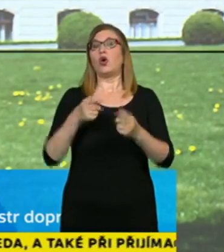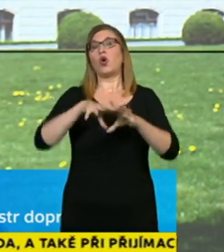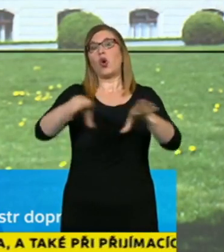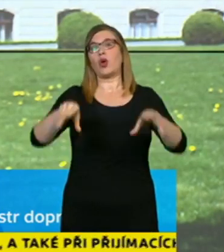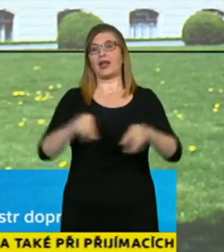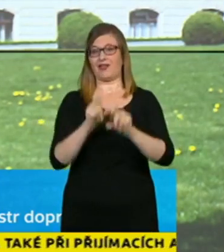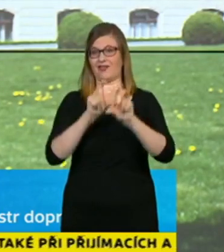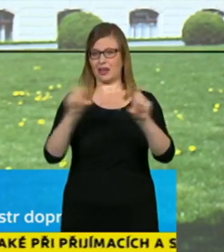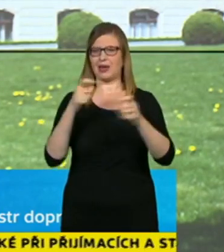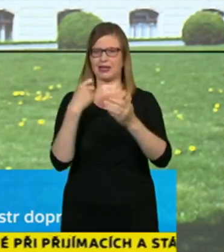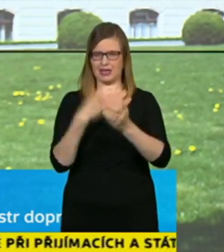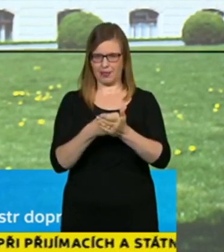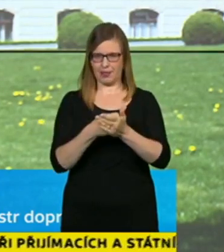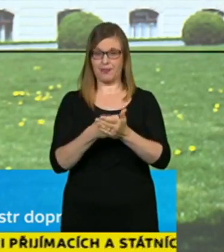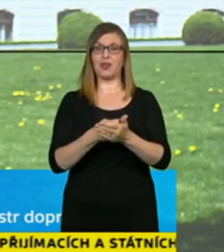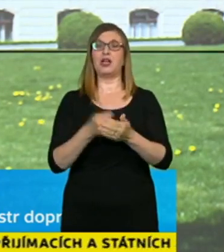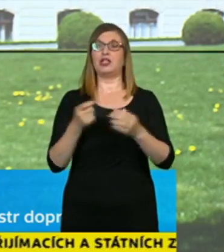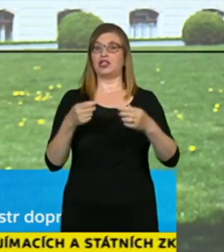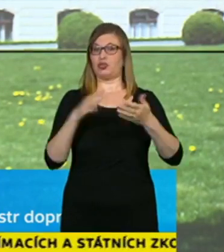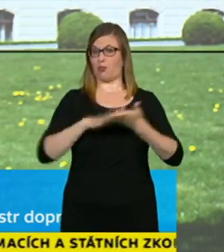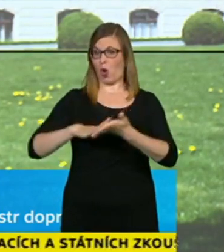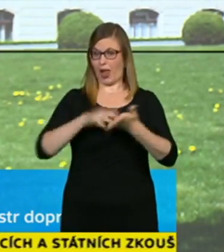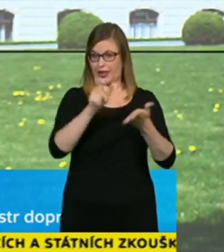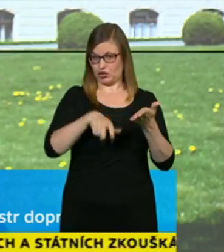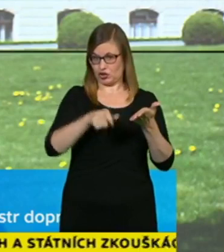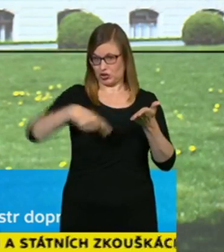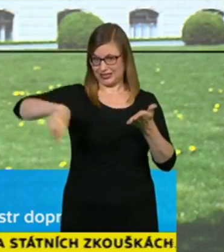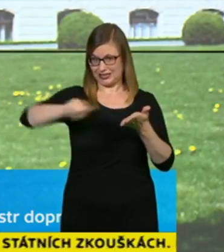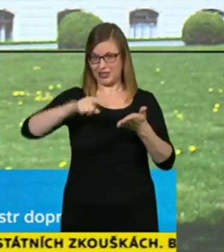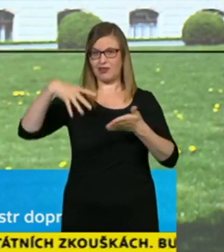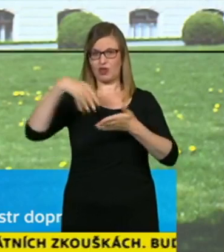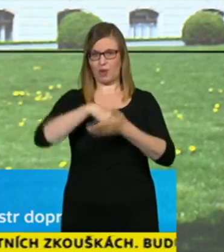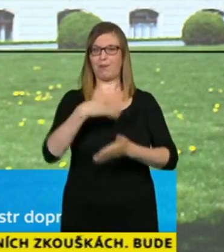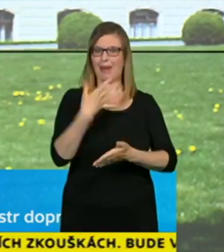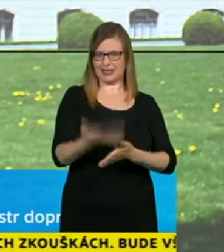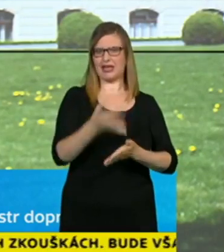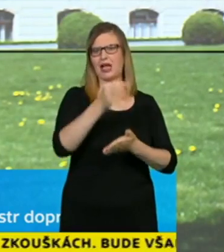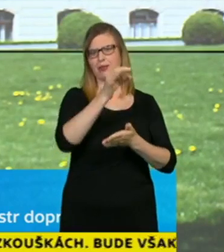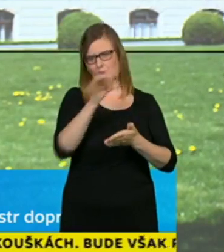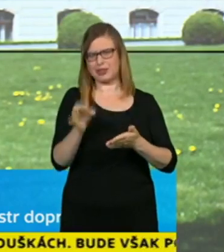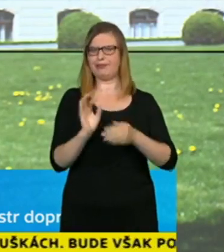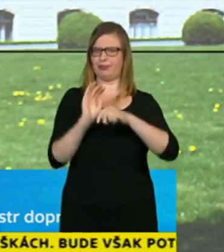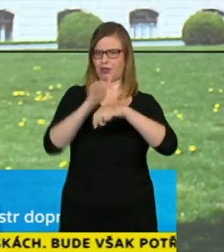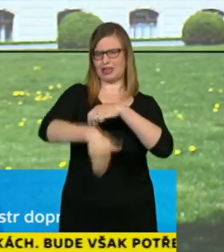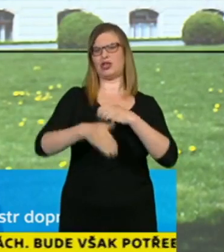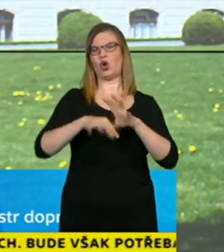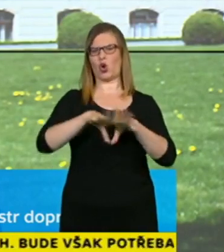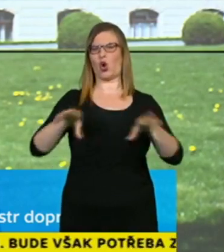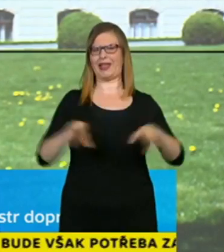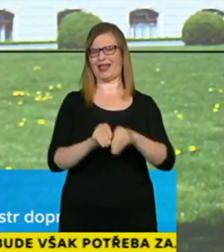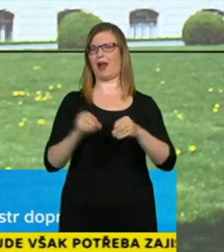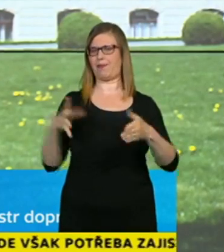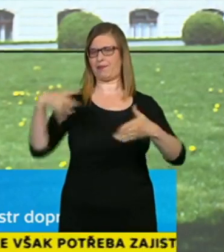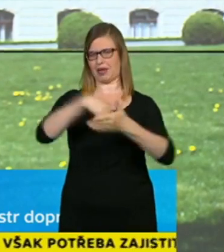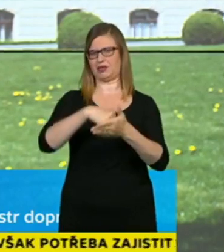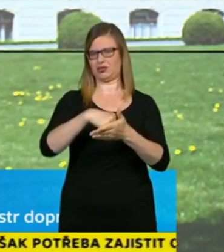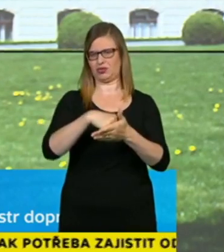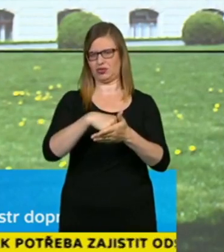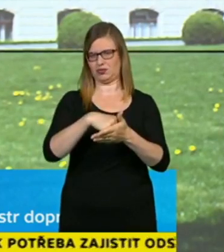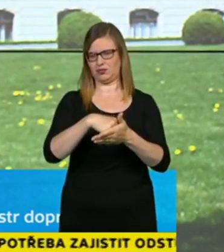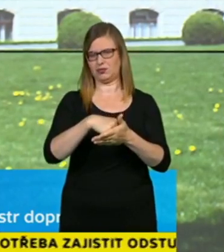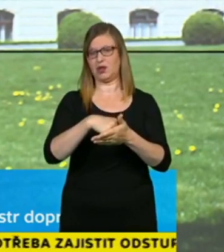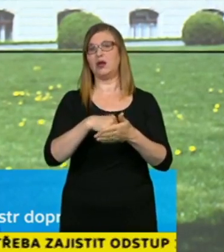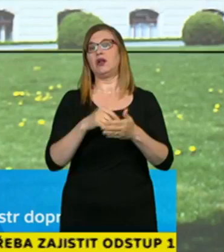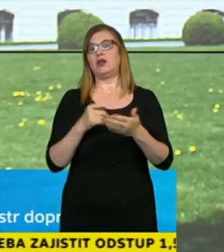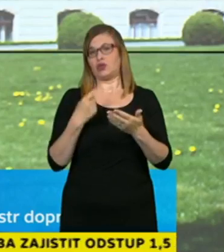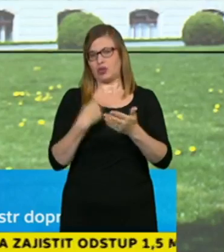pokud je nadpoloviční počet společníků tvořen členy jedné rodiny, anebo alespoň jeden člen té rodiny je členem jejího statutárního